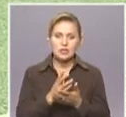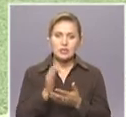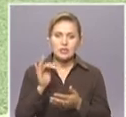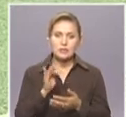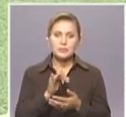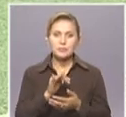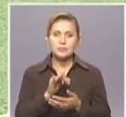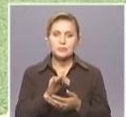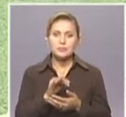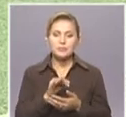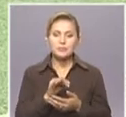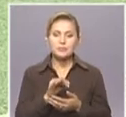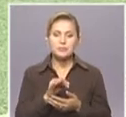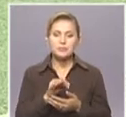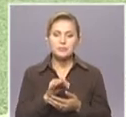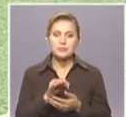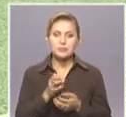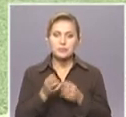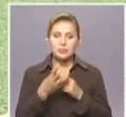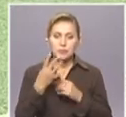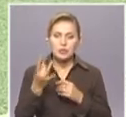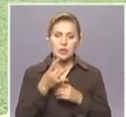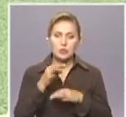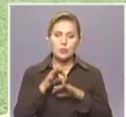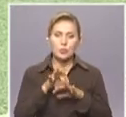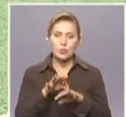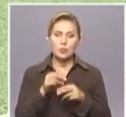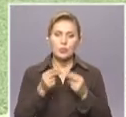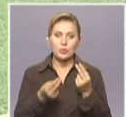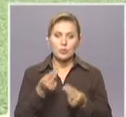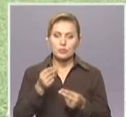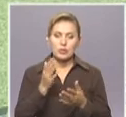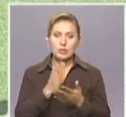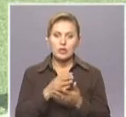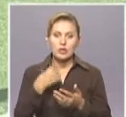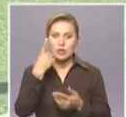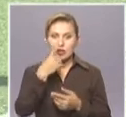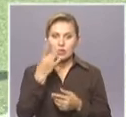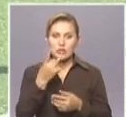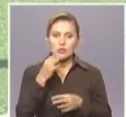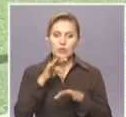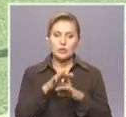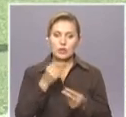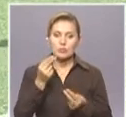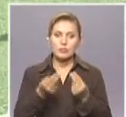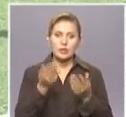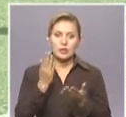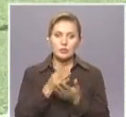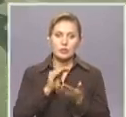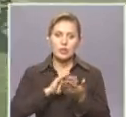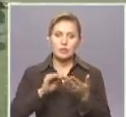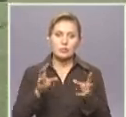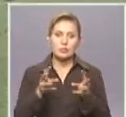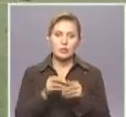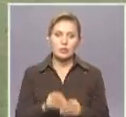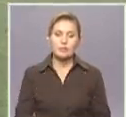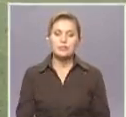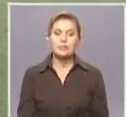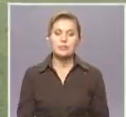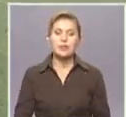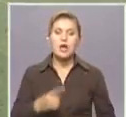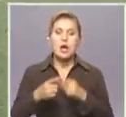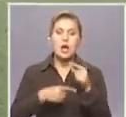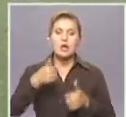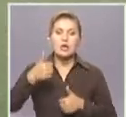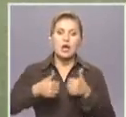айналған. Уже нешінші рет ойнап жатыр. Мен өз басым екінші рет ойнайын деп жатырмын журналистермен. Дәстүрге айналған